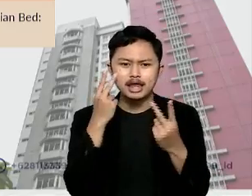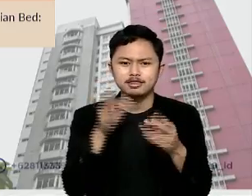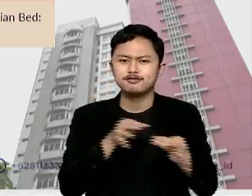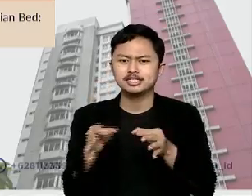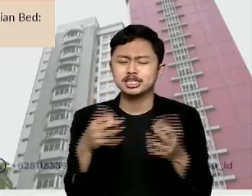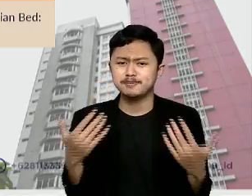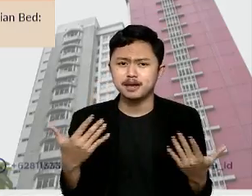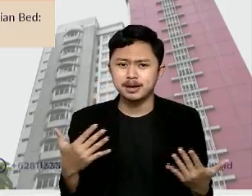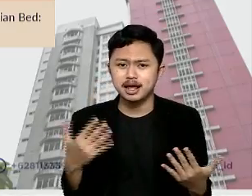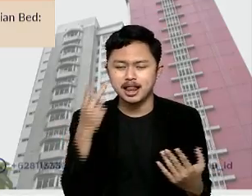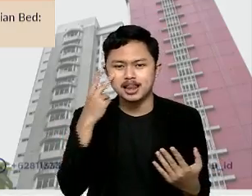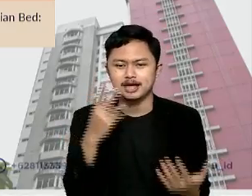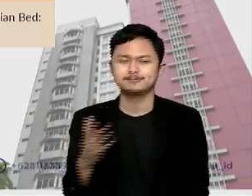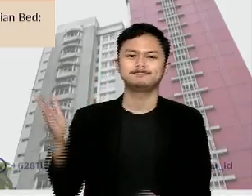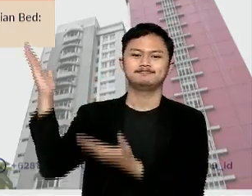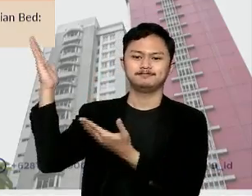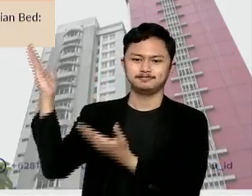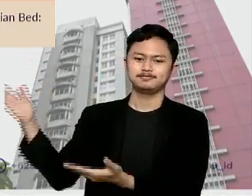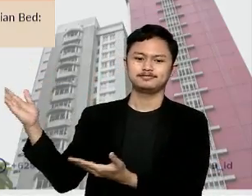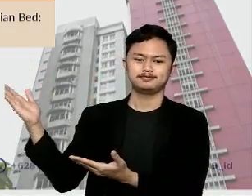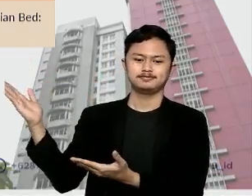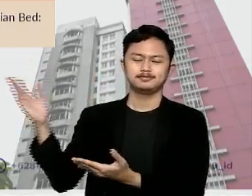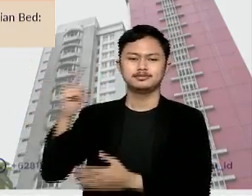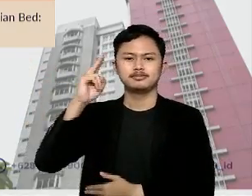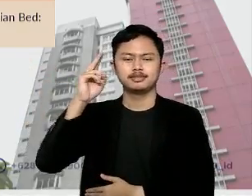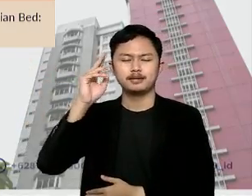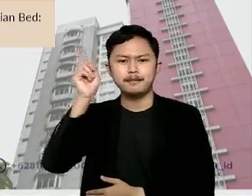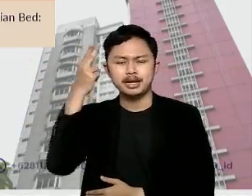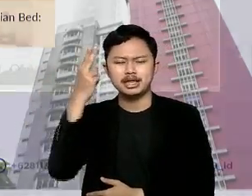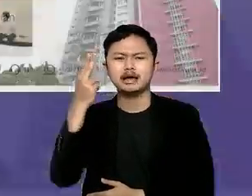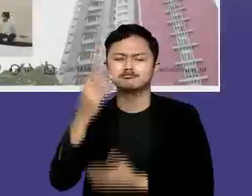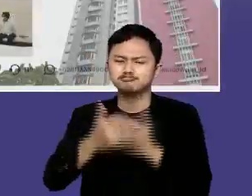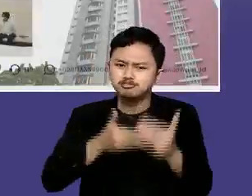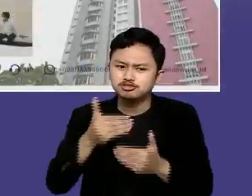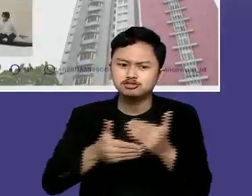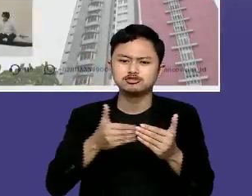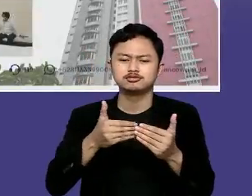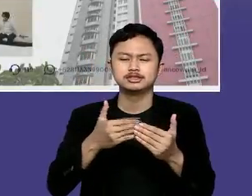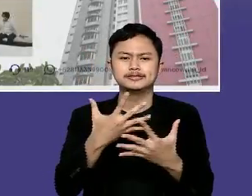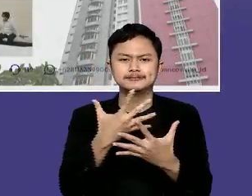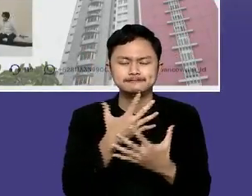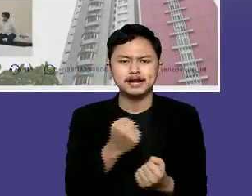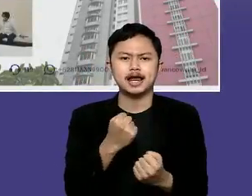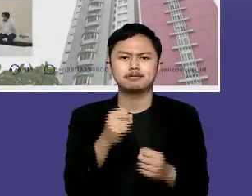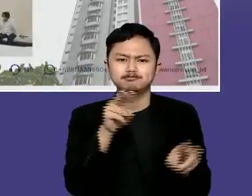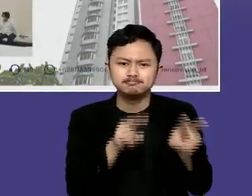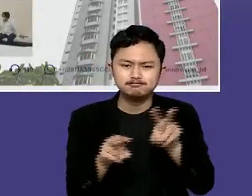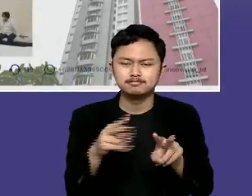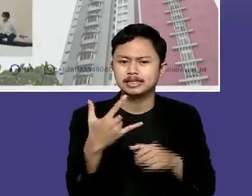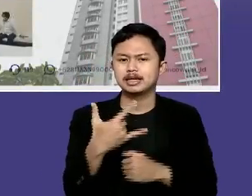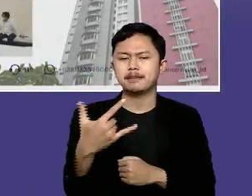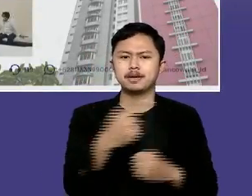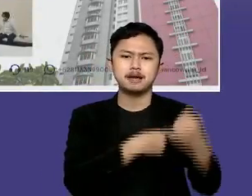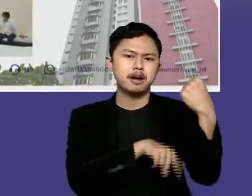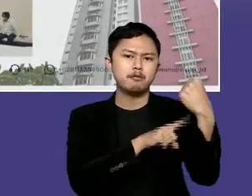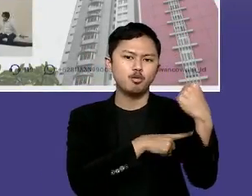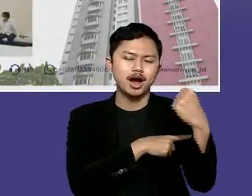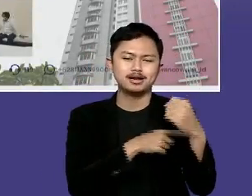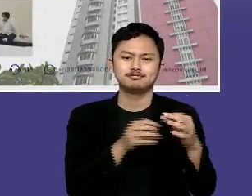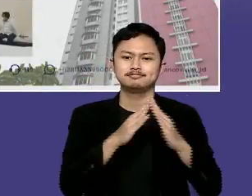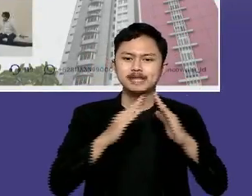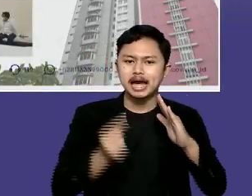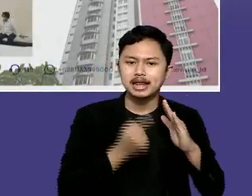fasilitas tersebut. Kedepannya, pemerintah akan terus mengawasi baik angka kapasitas dan